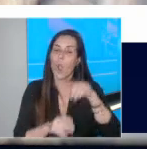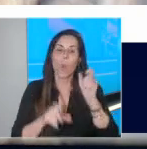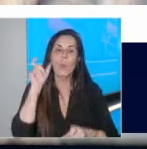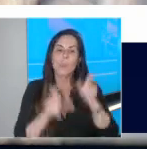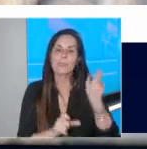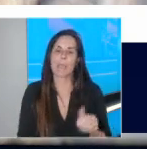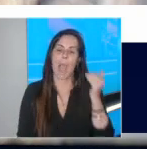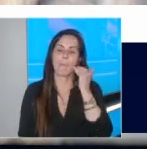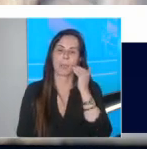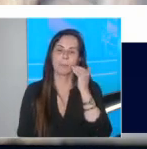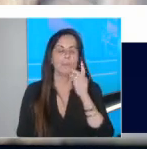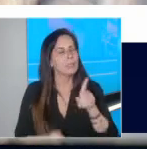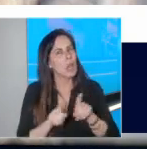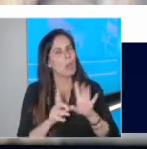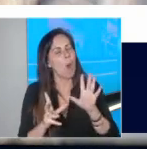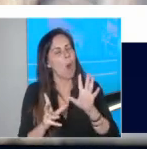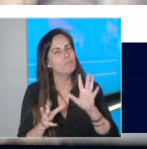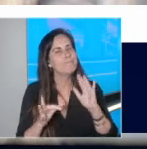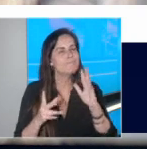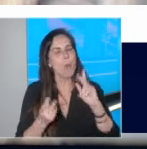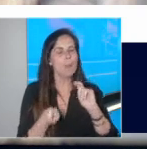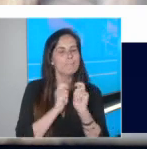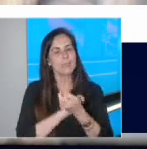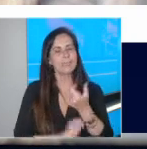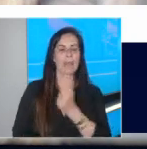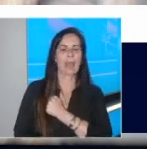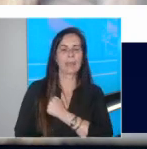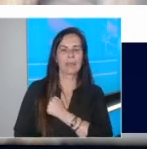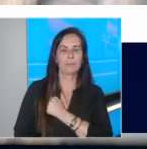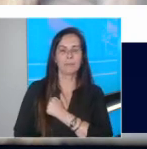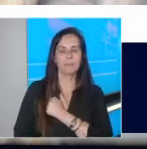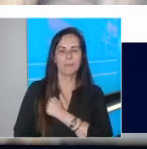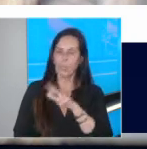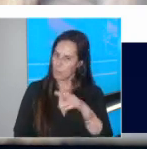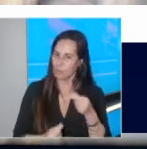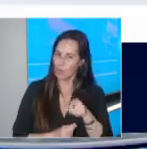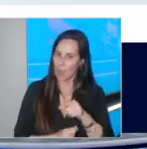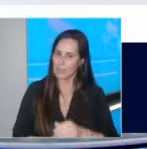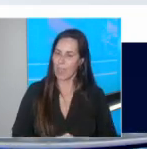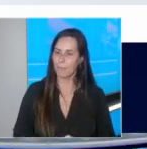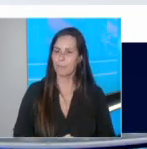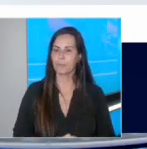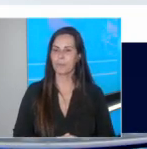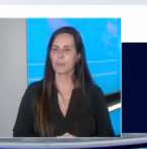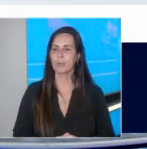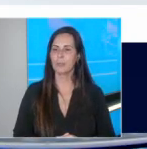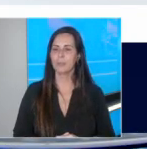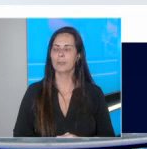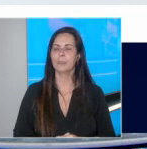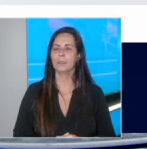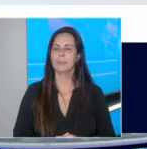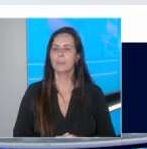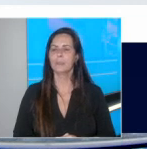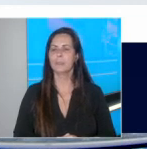האוכלוסייה האמריקנית, איזו חזרה או נטייה לשמרנות וגם חזרה לדת? אז פה דווקא